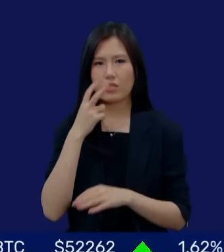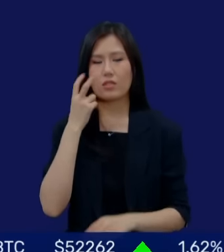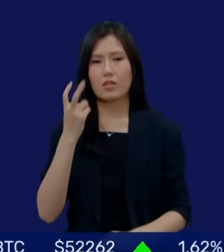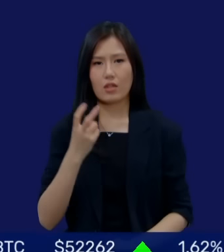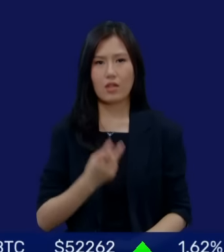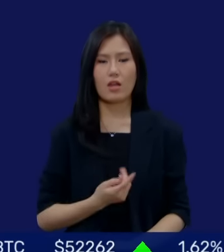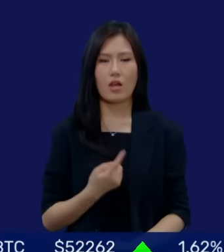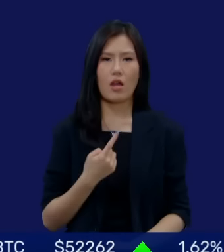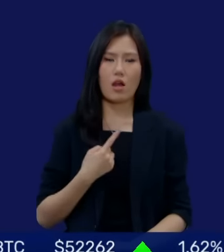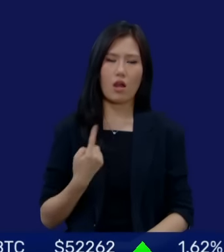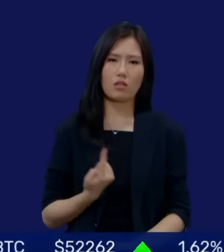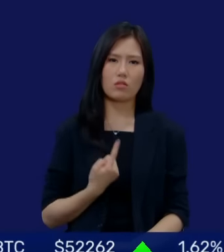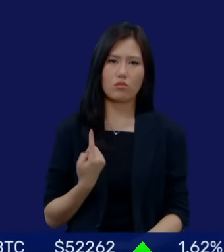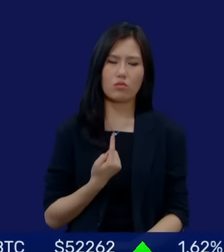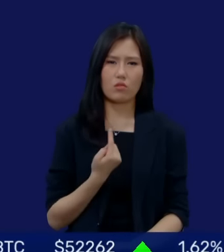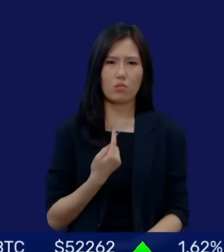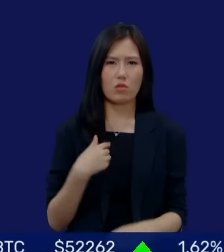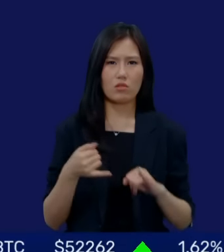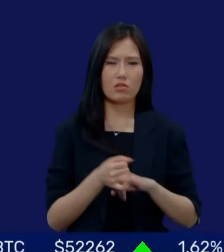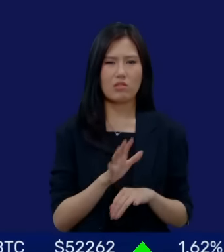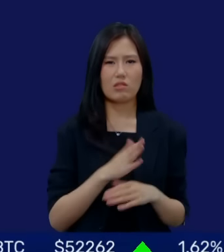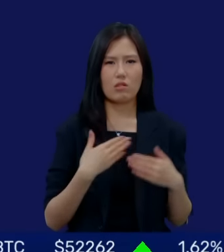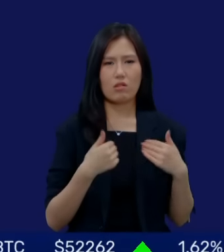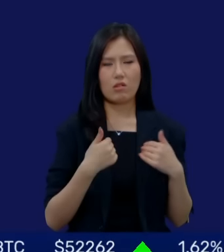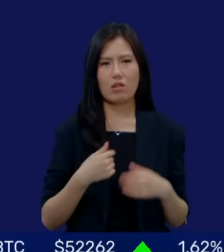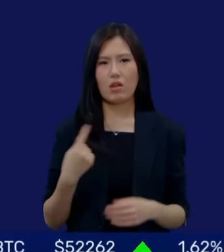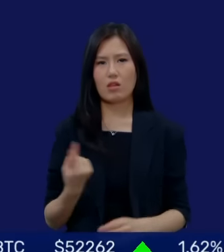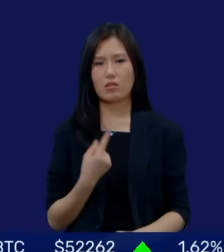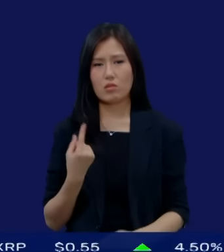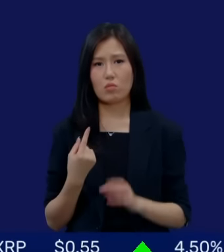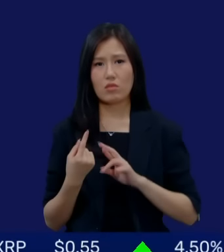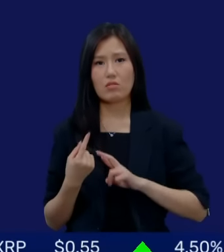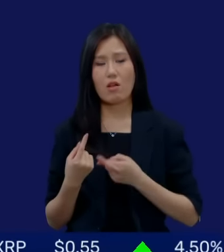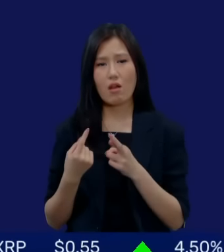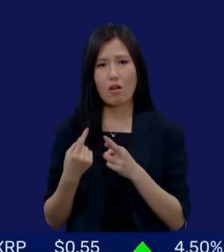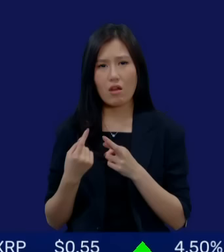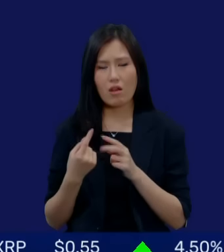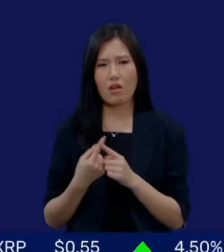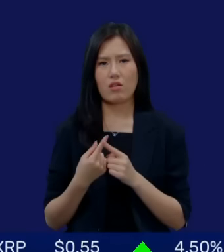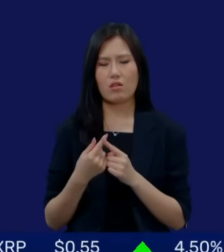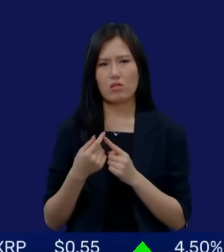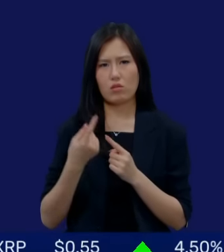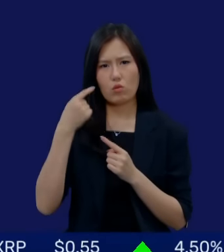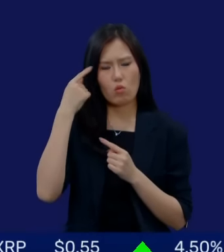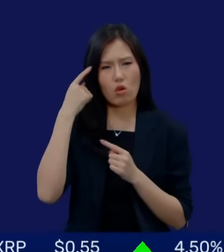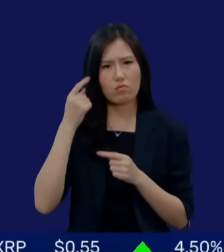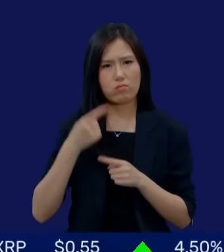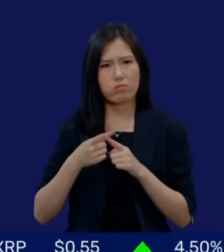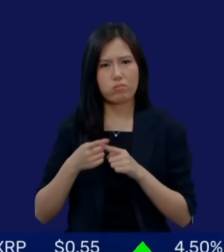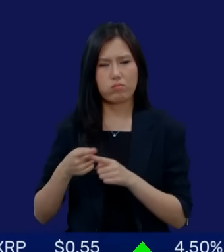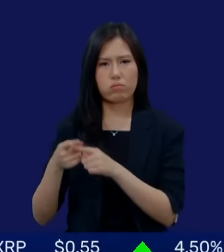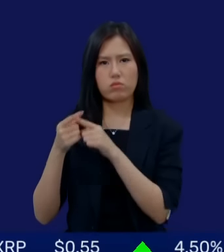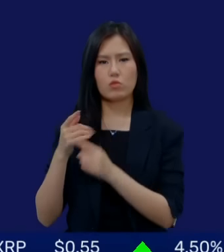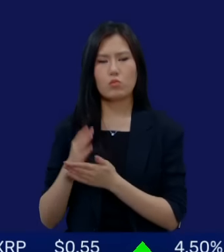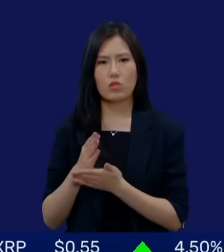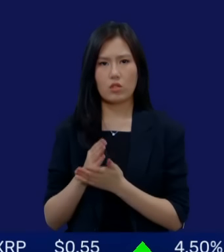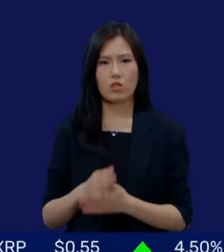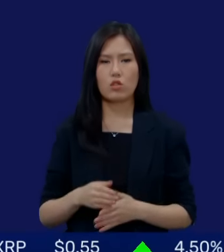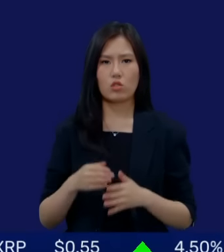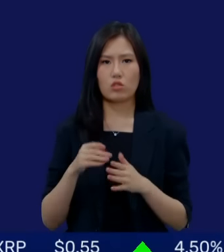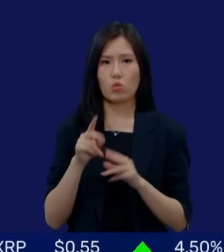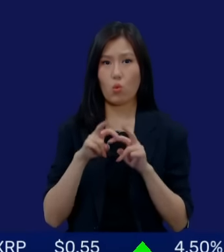ганц бий байхыг илүүд үзэх залуусын тоо янз бүрийн хүчин зүйлийн нөлөөгөөр нэмэгцээр байгаа юм. За энэ судалгааг бол 7000